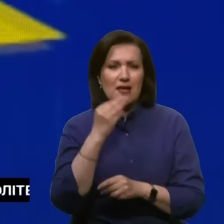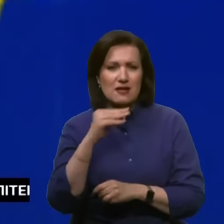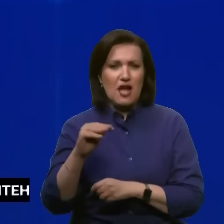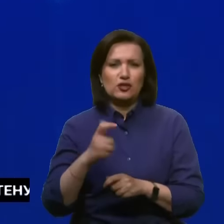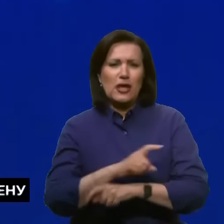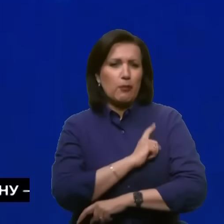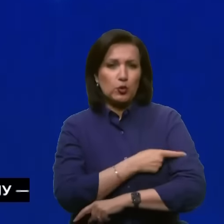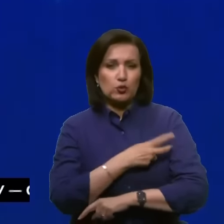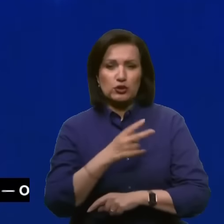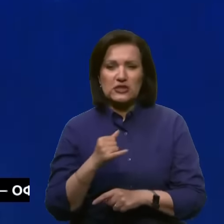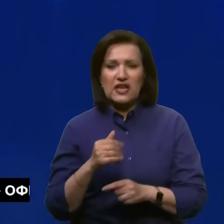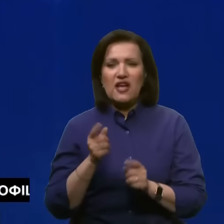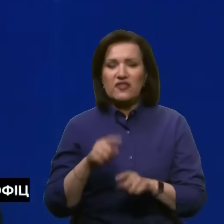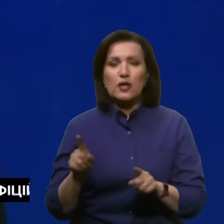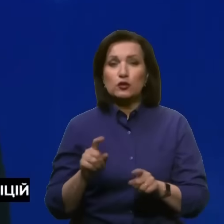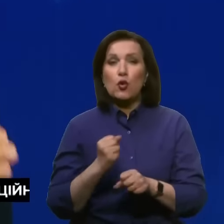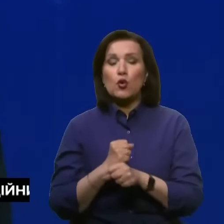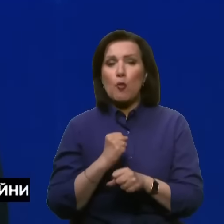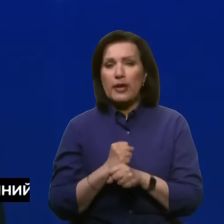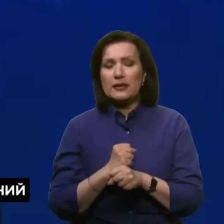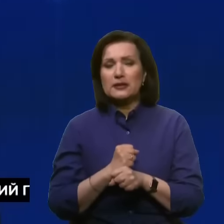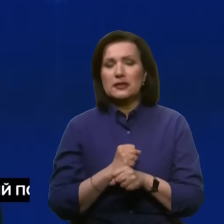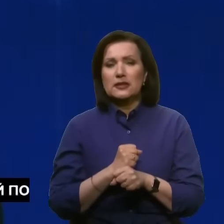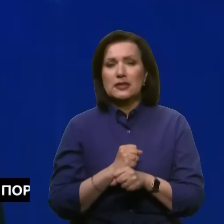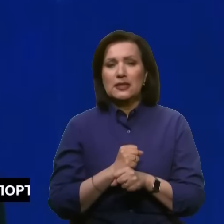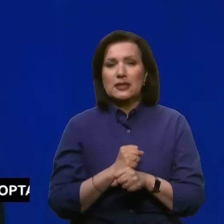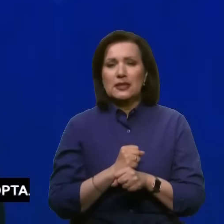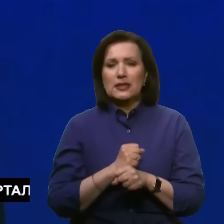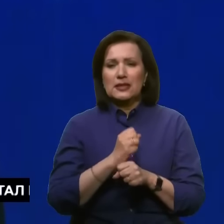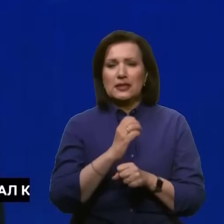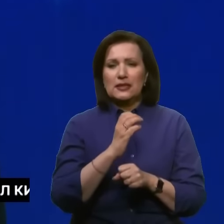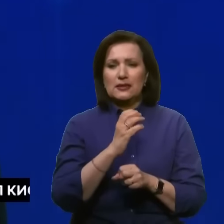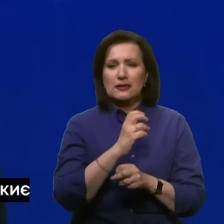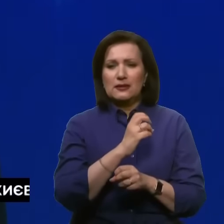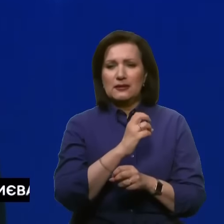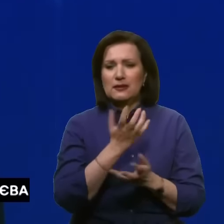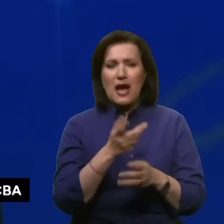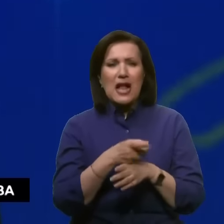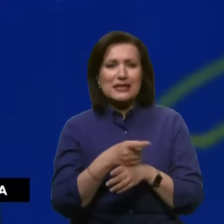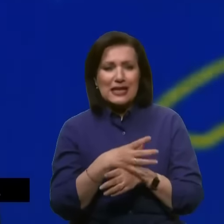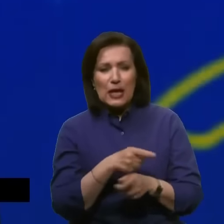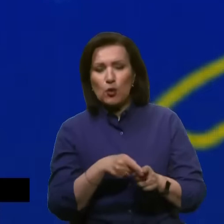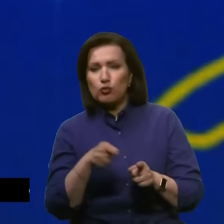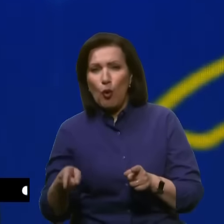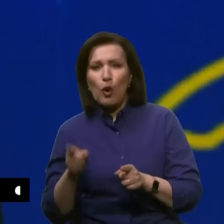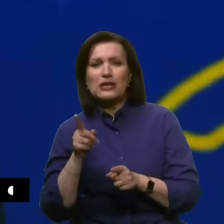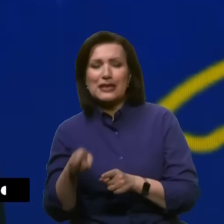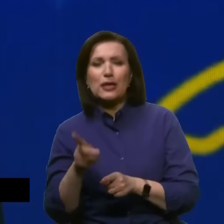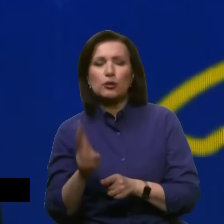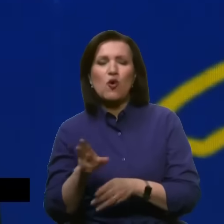найкращі, найпотужніші від тих, що роблять CV-90 там артилерію, до тих,